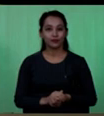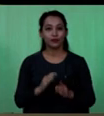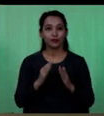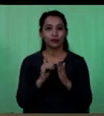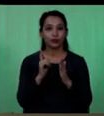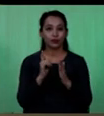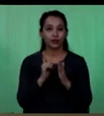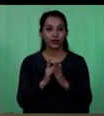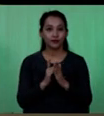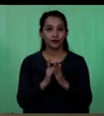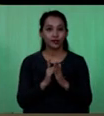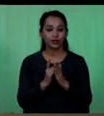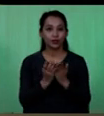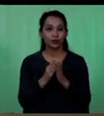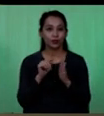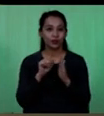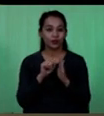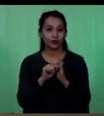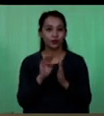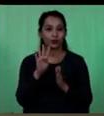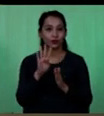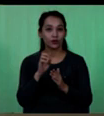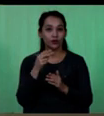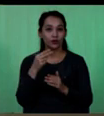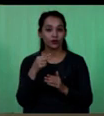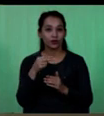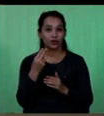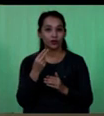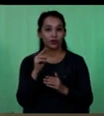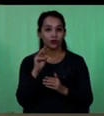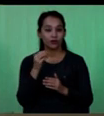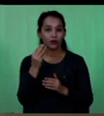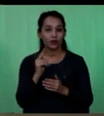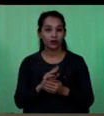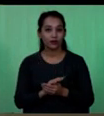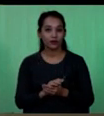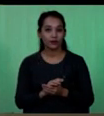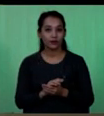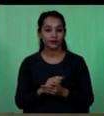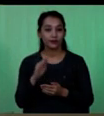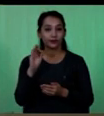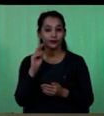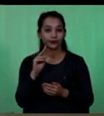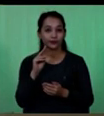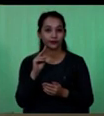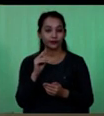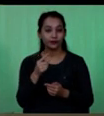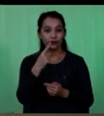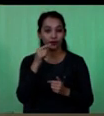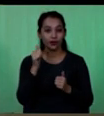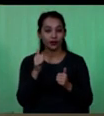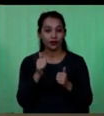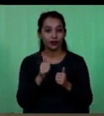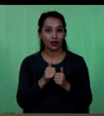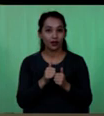Mustaqil topshiriq darslikdagi 422 mashq. Quyidagi fe'llarga yaqin ma'noli